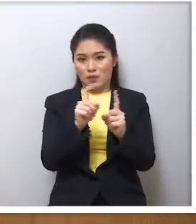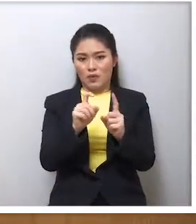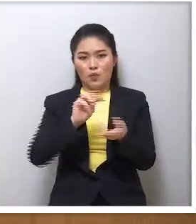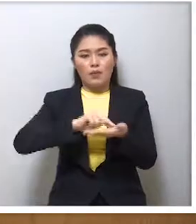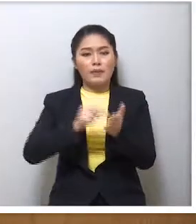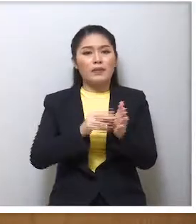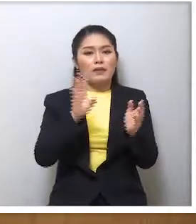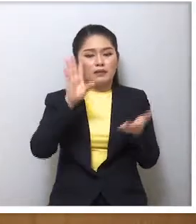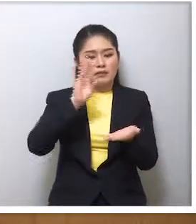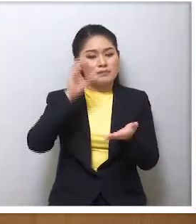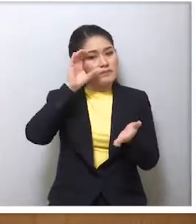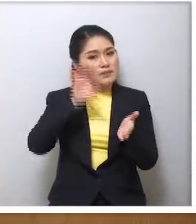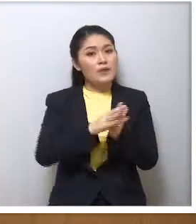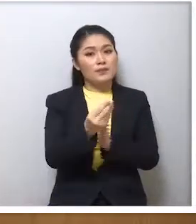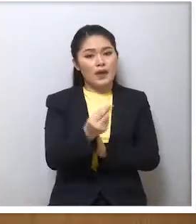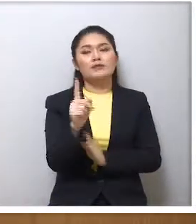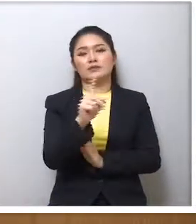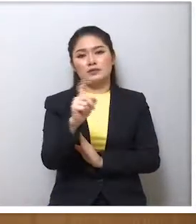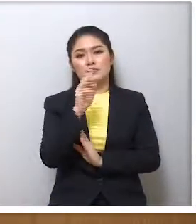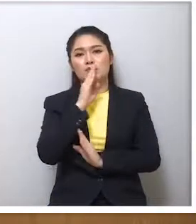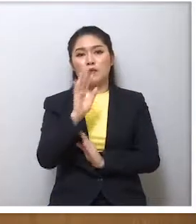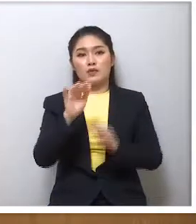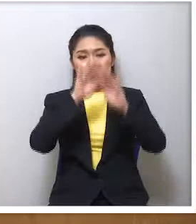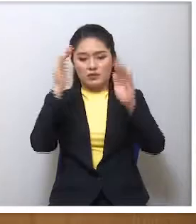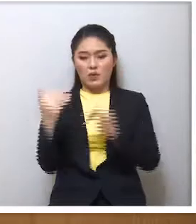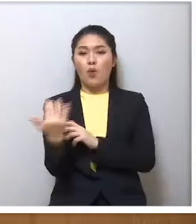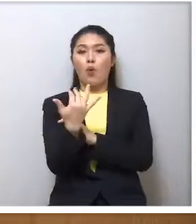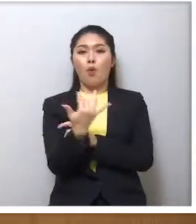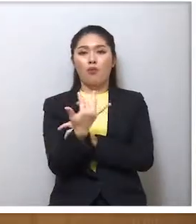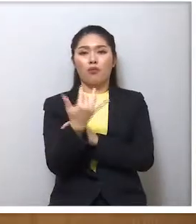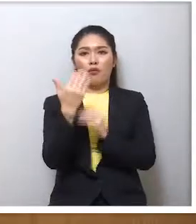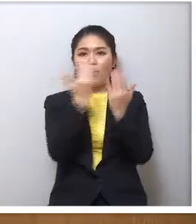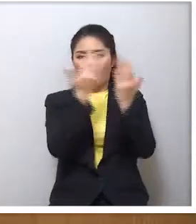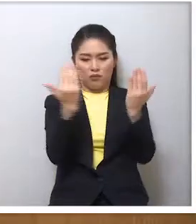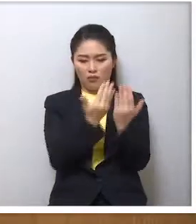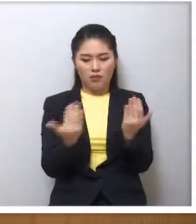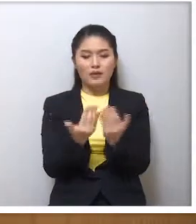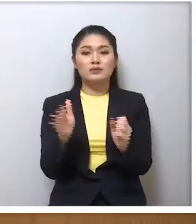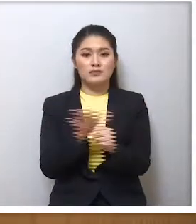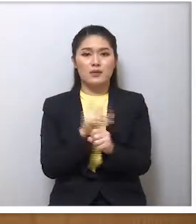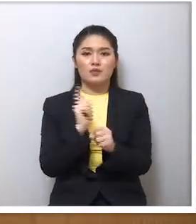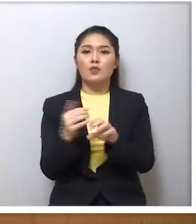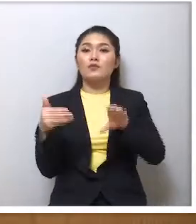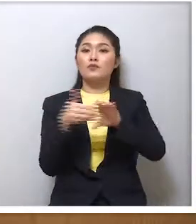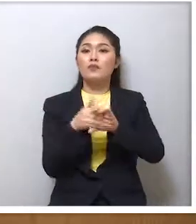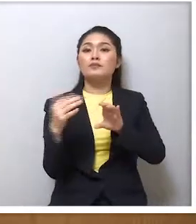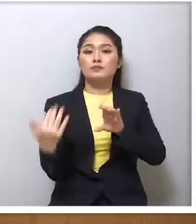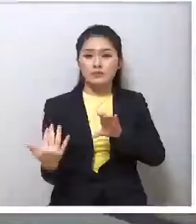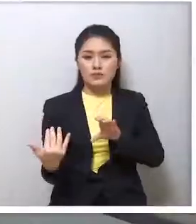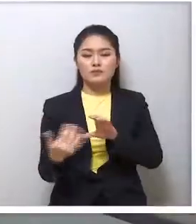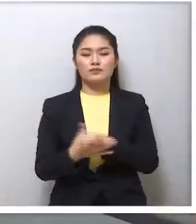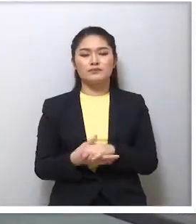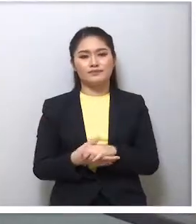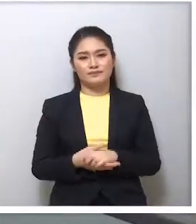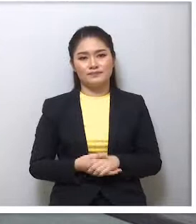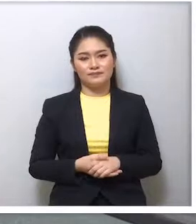ดังนั้นถ้าเราไปวางที่เดสก์ท็อปเลยมันจะแบบโอ้เต็มหน้าจอเราต้องสร้างโฟลเดอร์รอนะครับไปสร้างโ